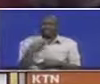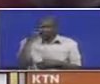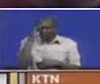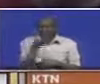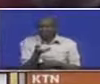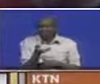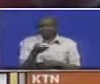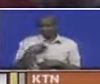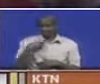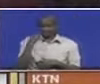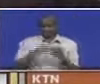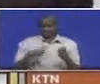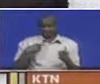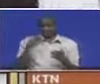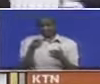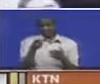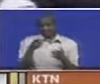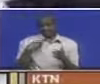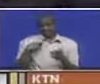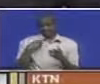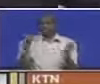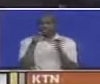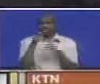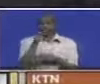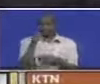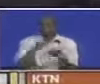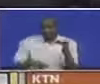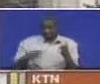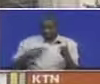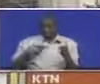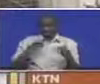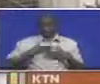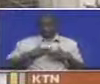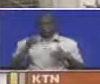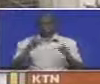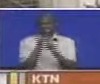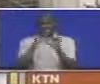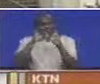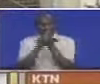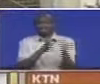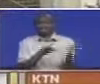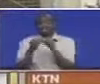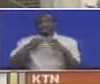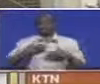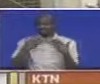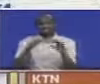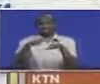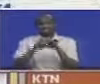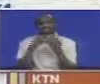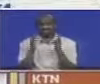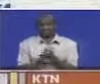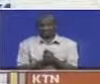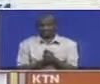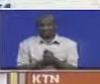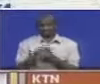miili mitano imesaidia katika chumba hiki cha uhifadhi maiti, na huenda mwili wa Edward ulichukuliwa na familia nyingine na kuzikwa.